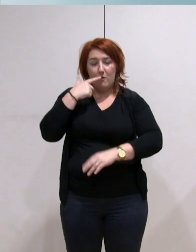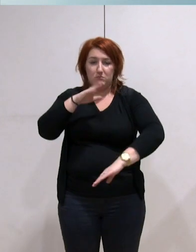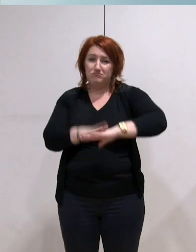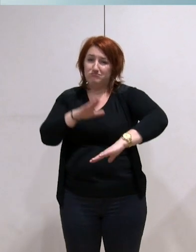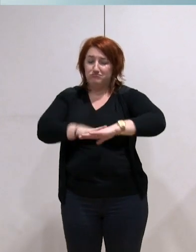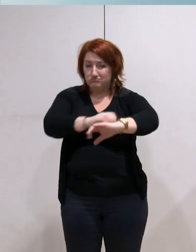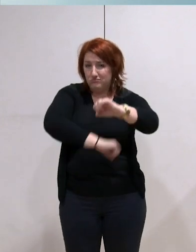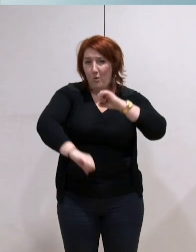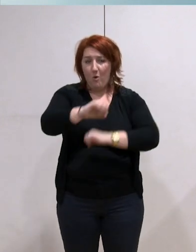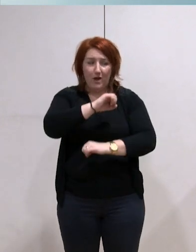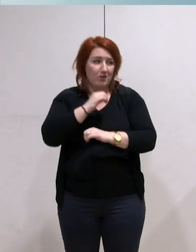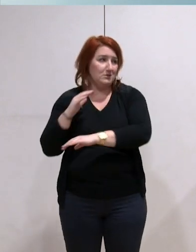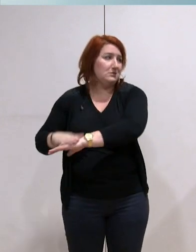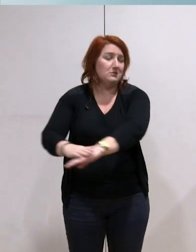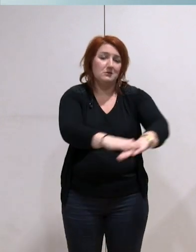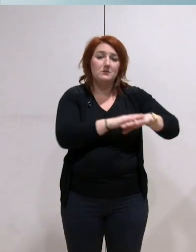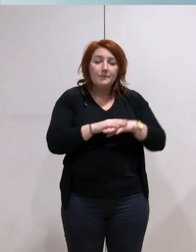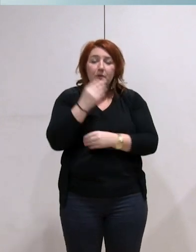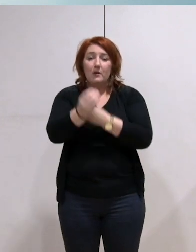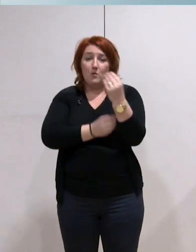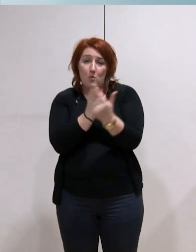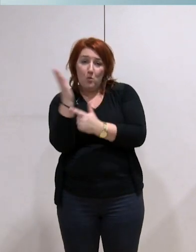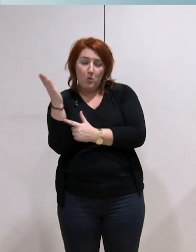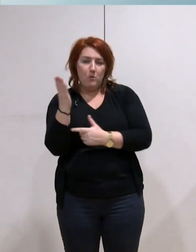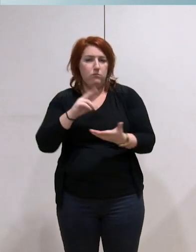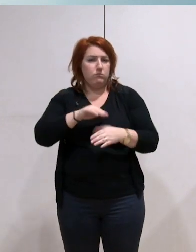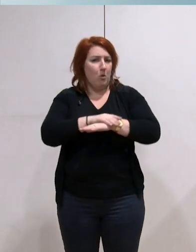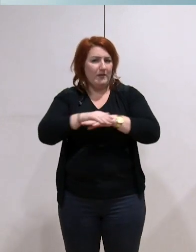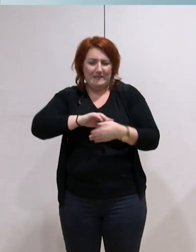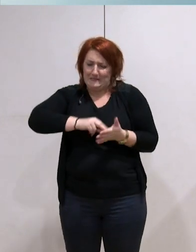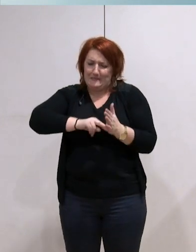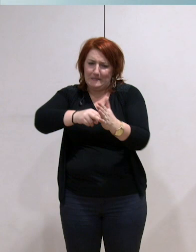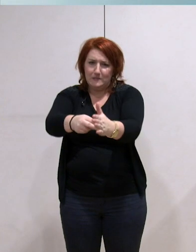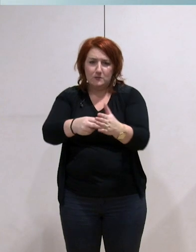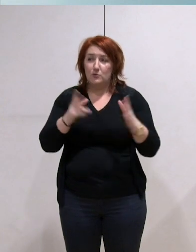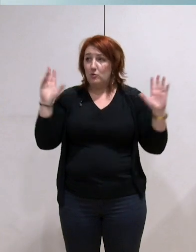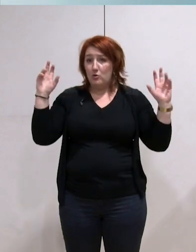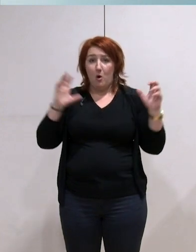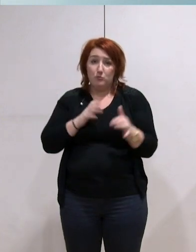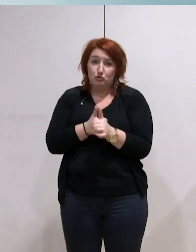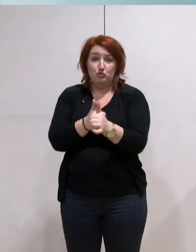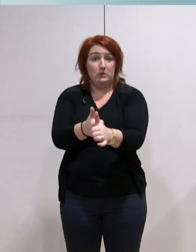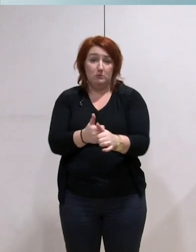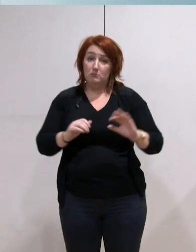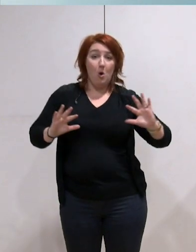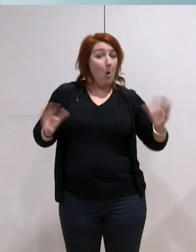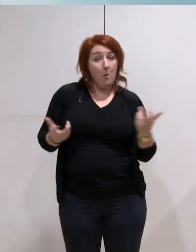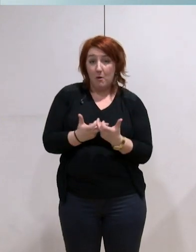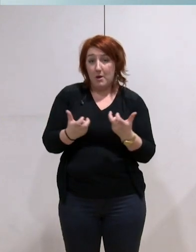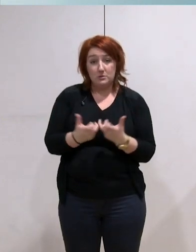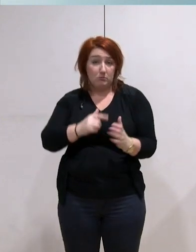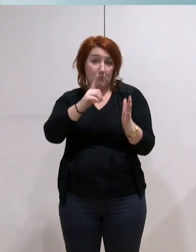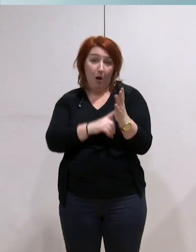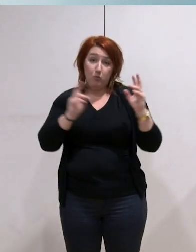novembre soit accagner cette politique d'austérité en allant au plus simple comme augmenter les impôts